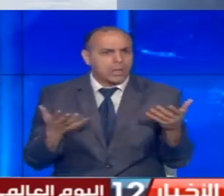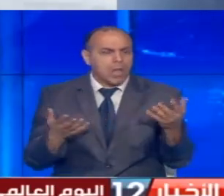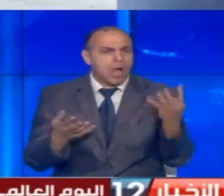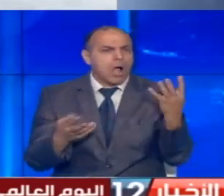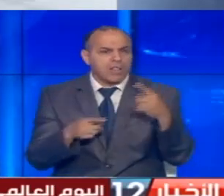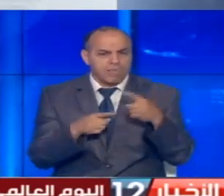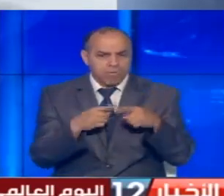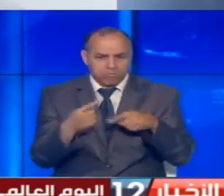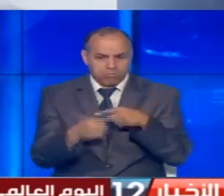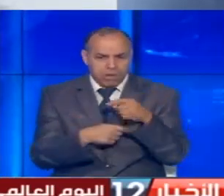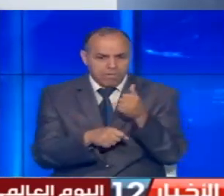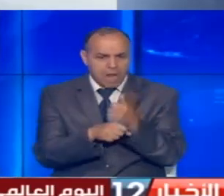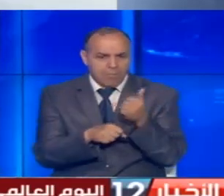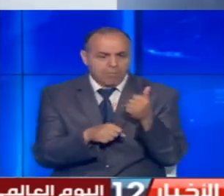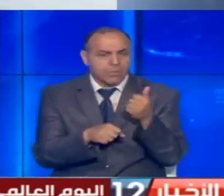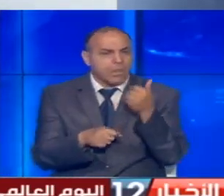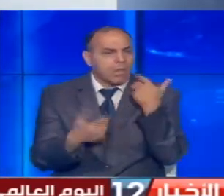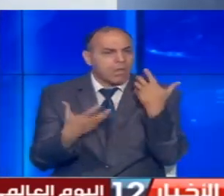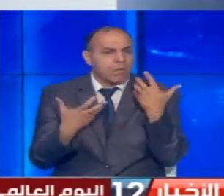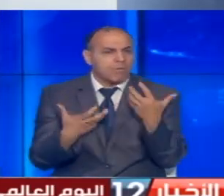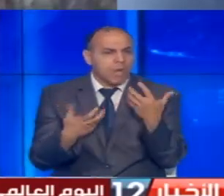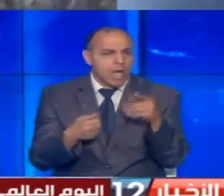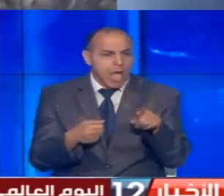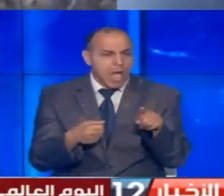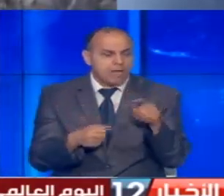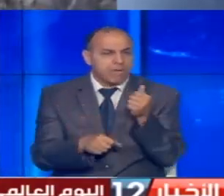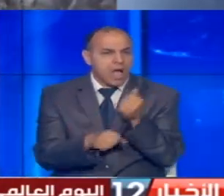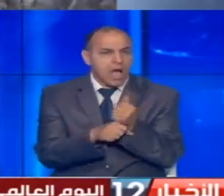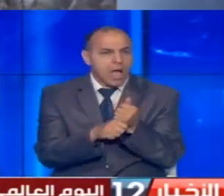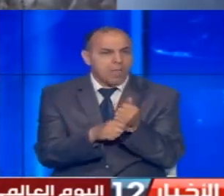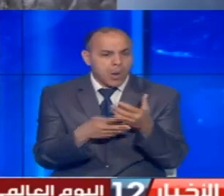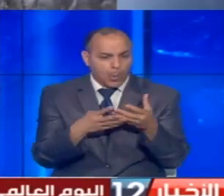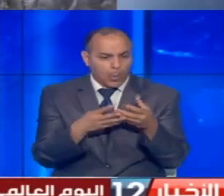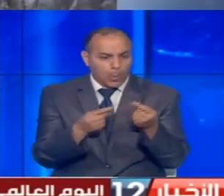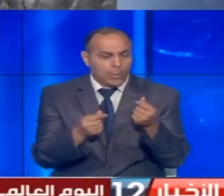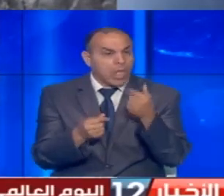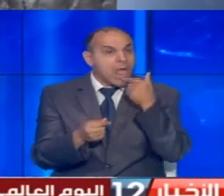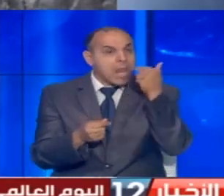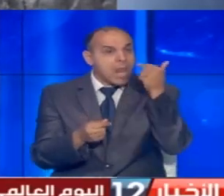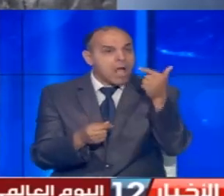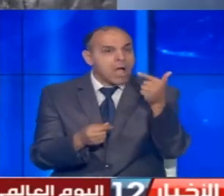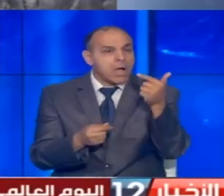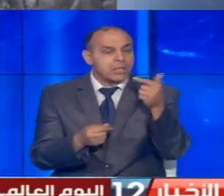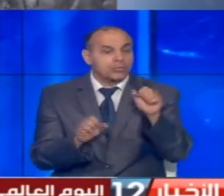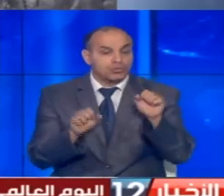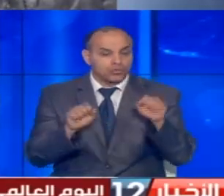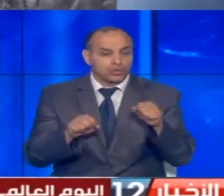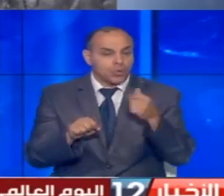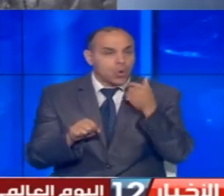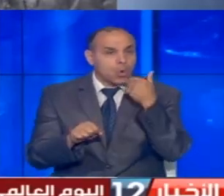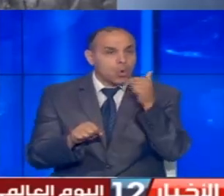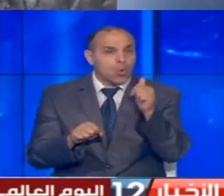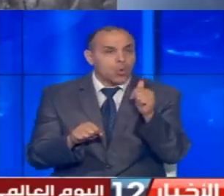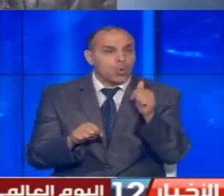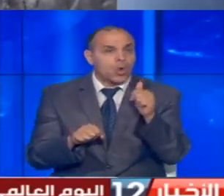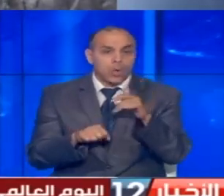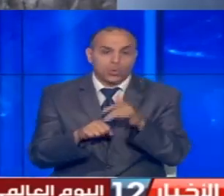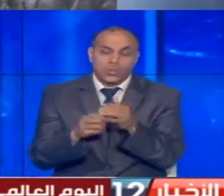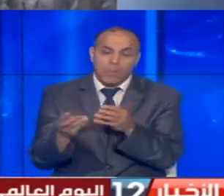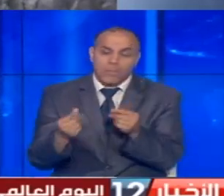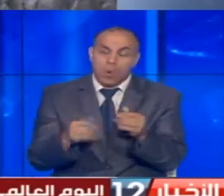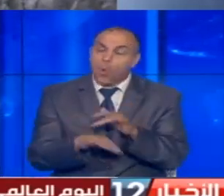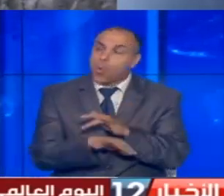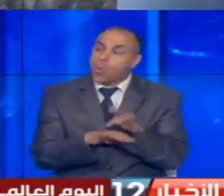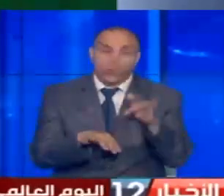4 مرات سنوياً، وتحتاج نحو 1000 سنة للتحلل، لكنها في غضون ذلك تكون قد أثرت على البيئة